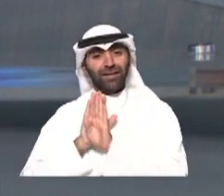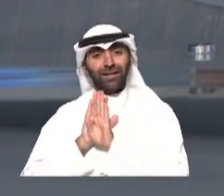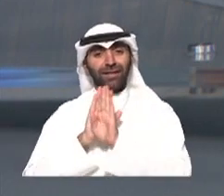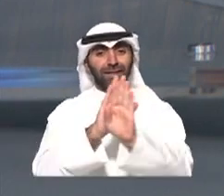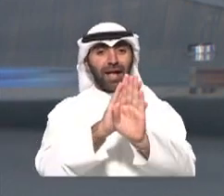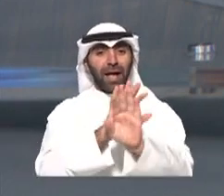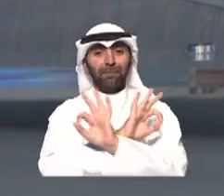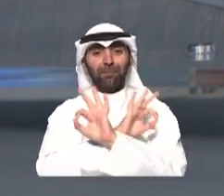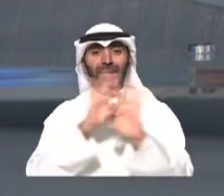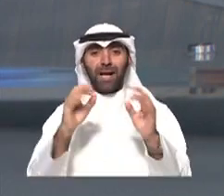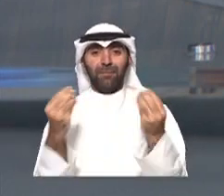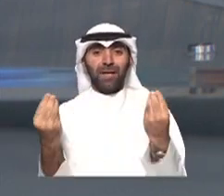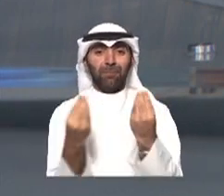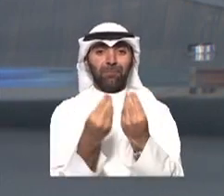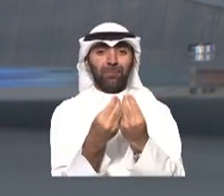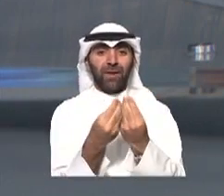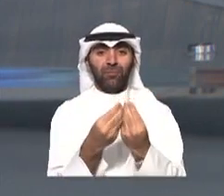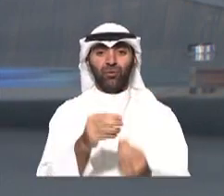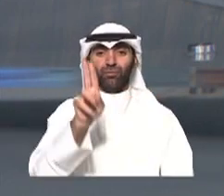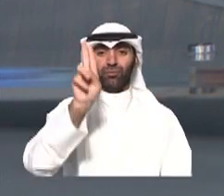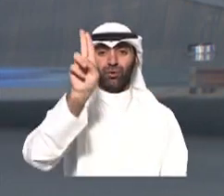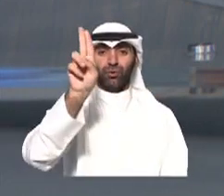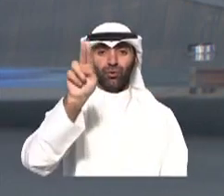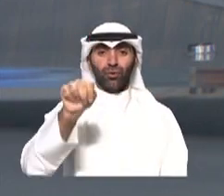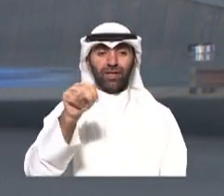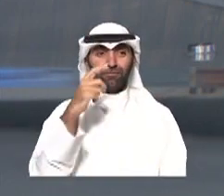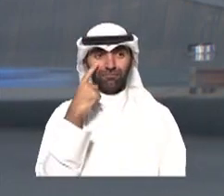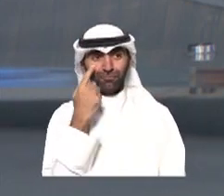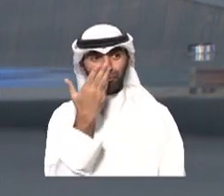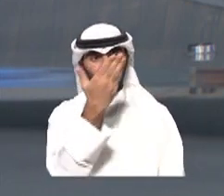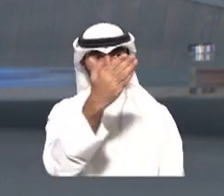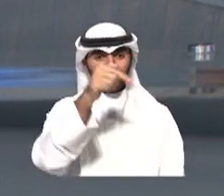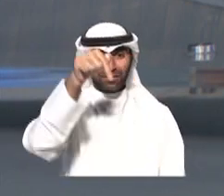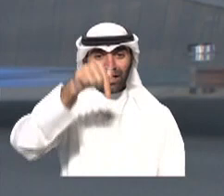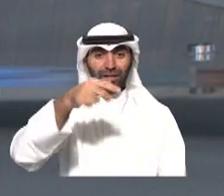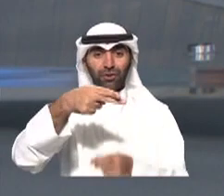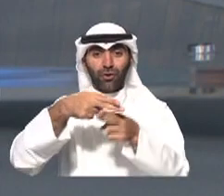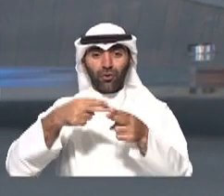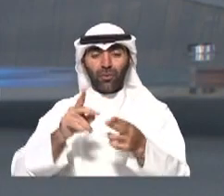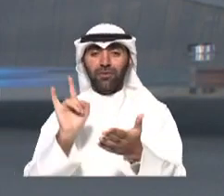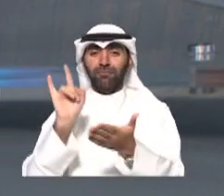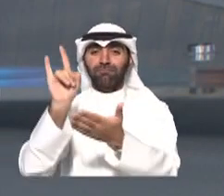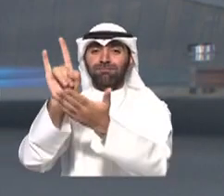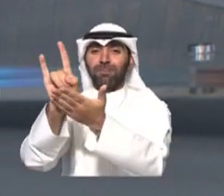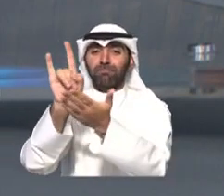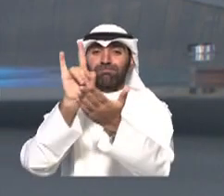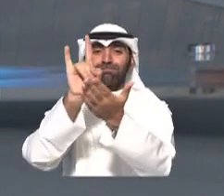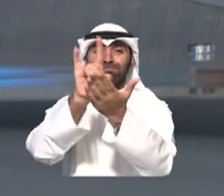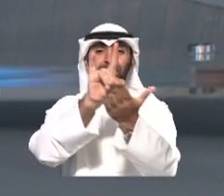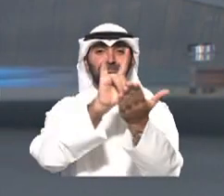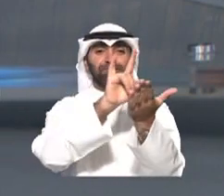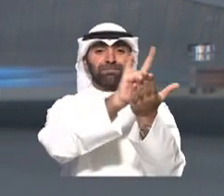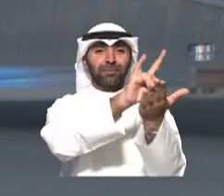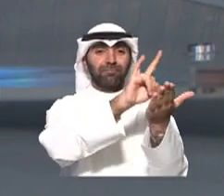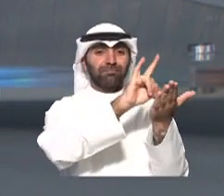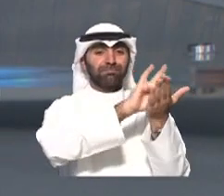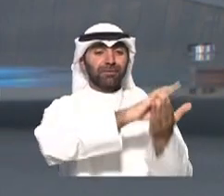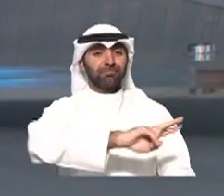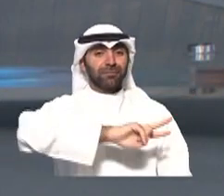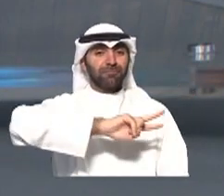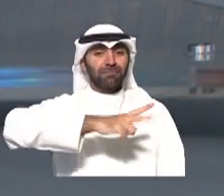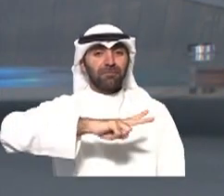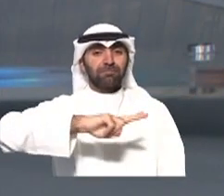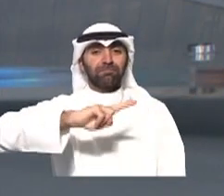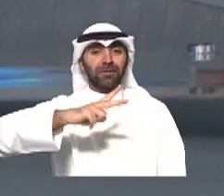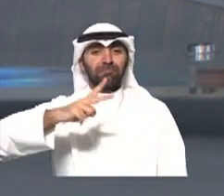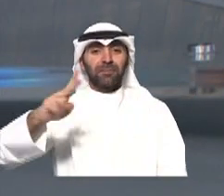مساعدات في بلدان اللجوء وكذلك الكوارث. هذه المساعدات تمتد على مدار العام وتتكثف خلال